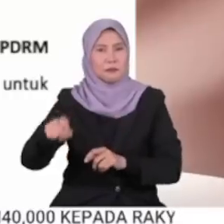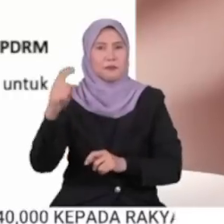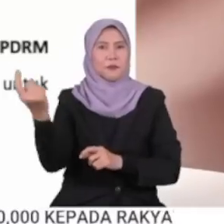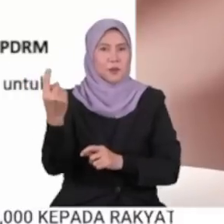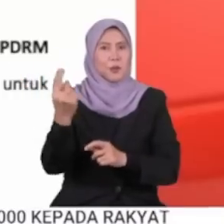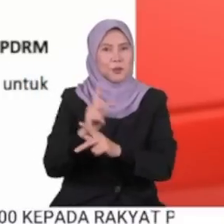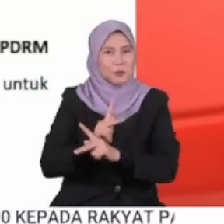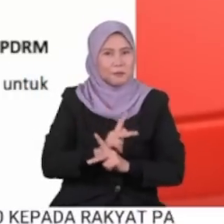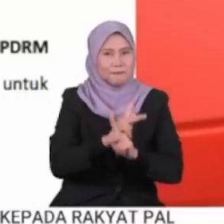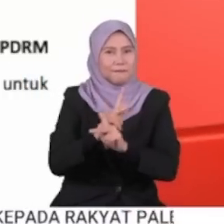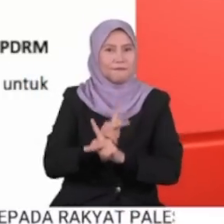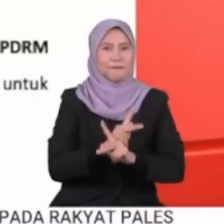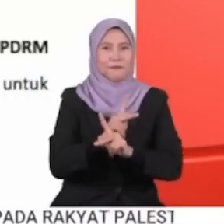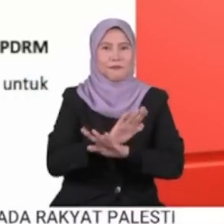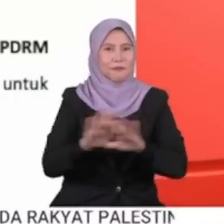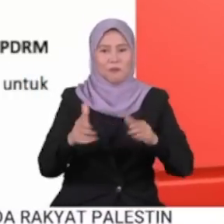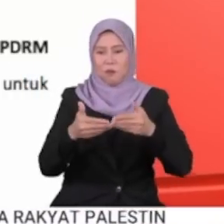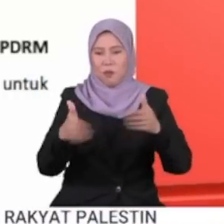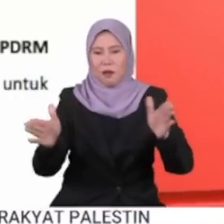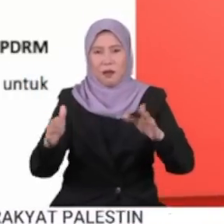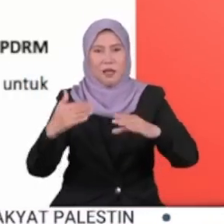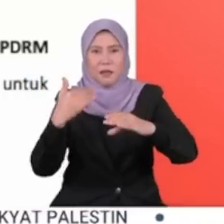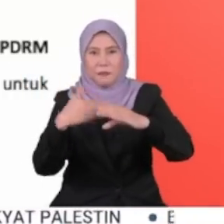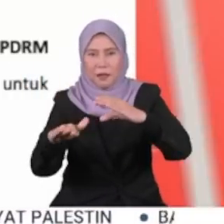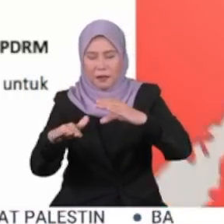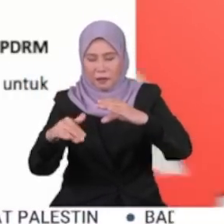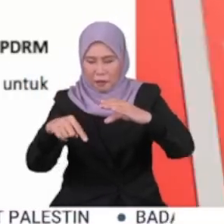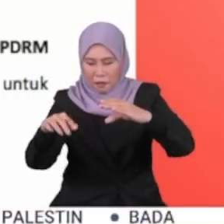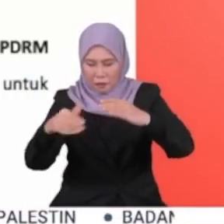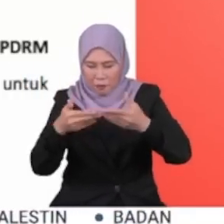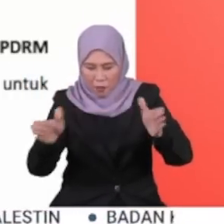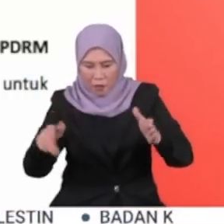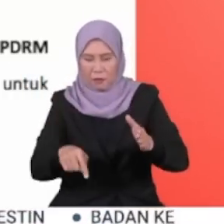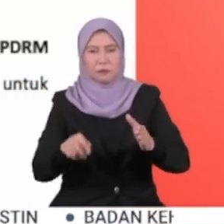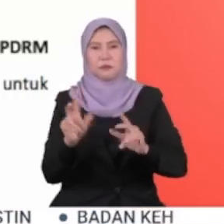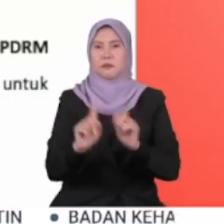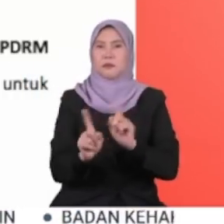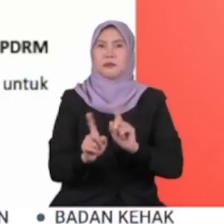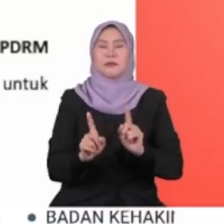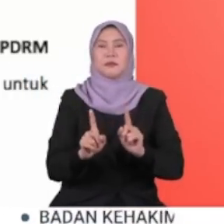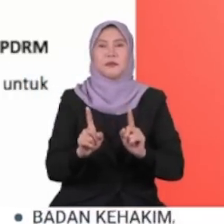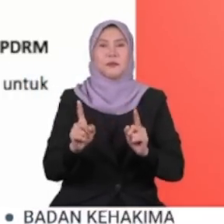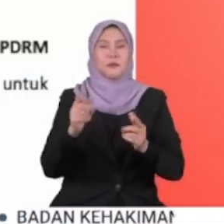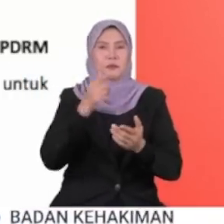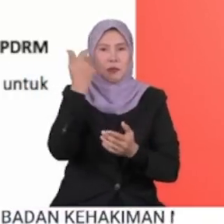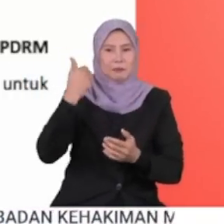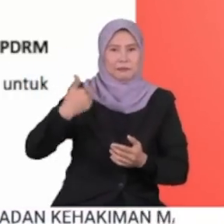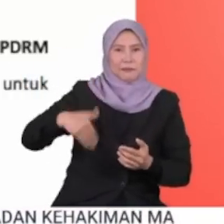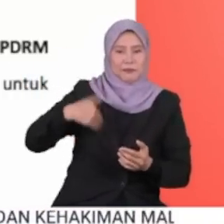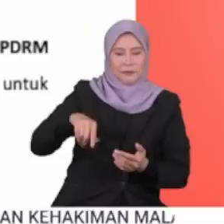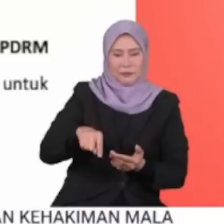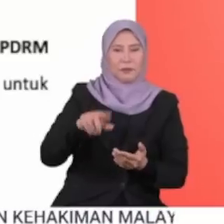sentiasa berhati-hati dan tidak membuka sebarang email yang diterima daripada orang yang tidak dikenali dan